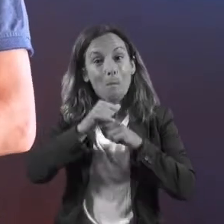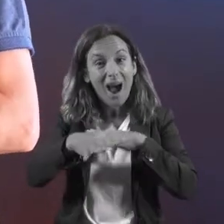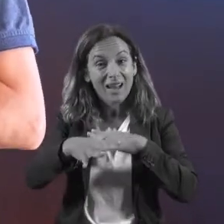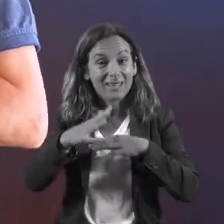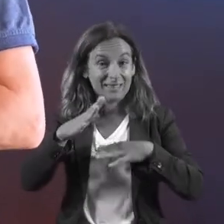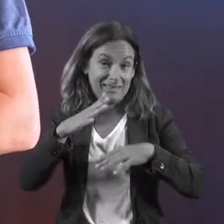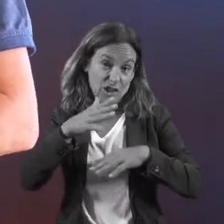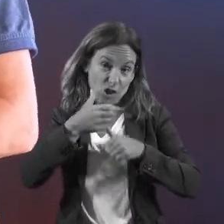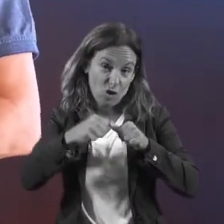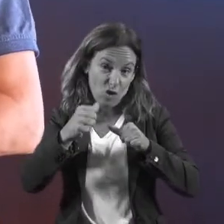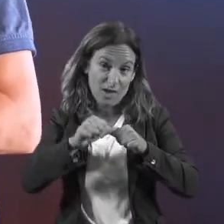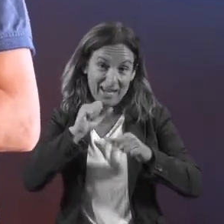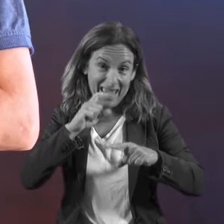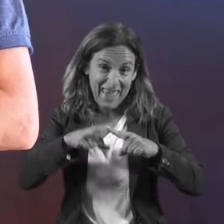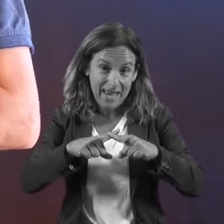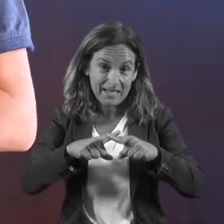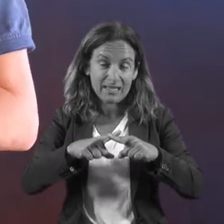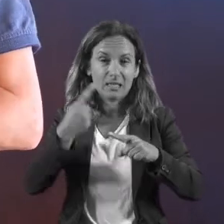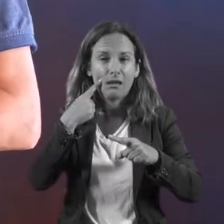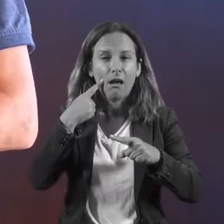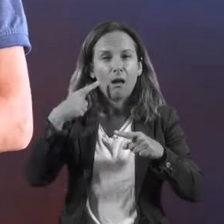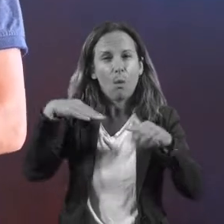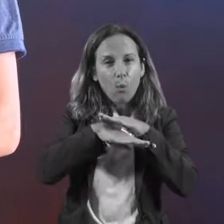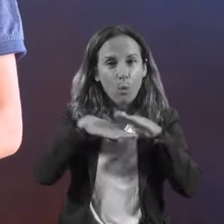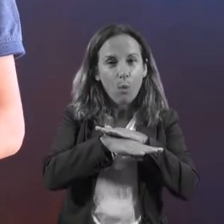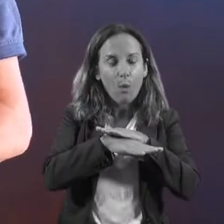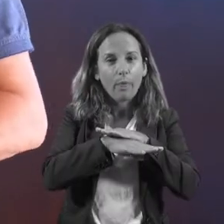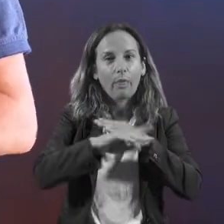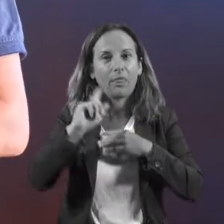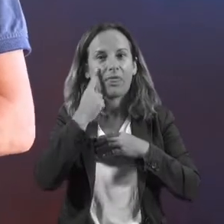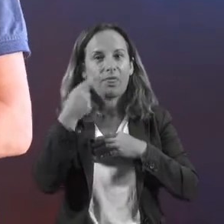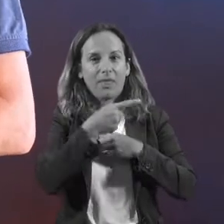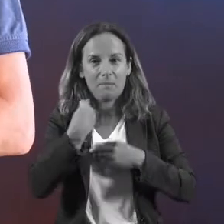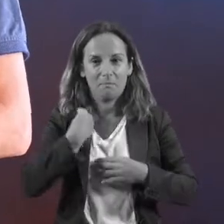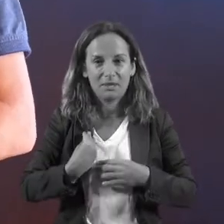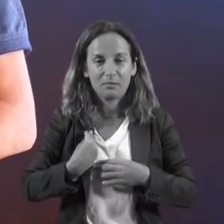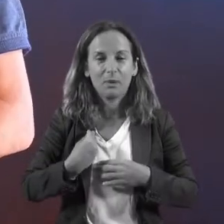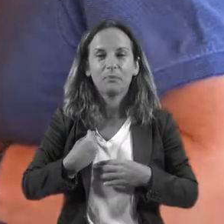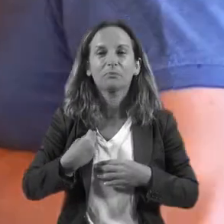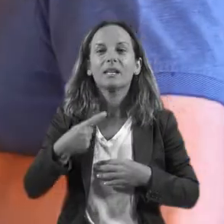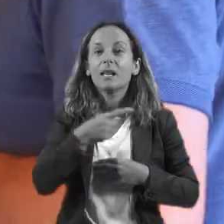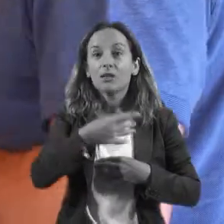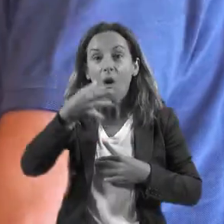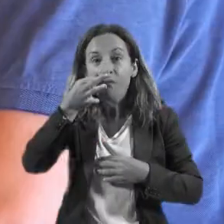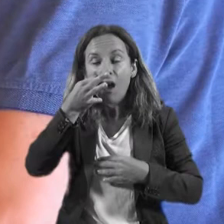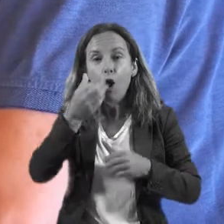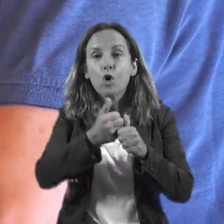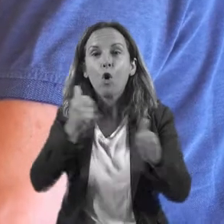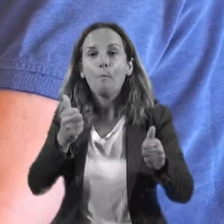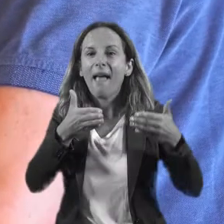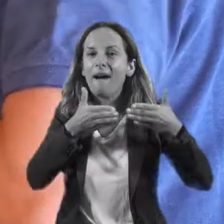una maqueta d'una barca de bou que va estar fent feina aquí a Sóller durant un